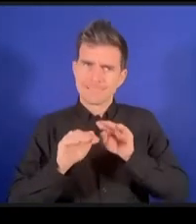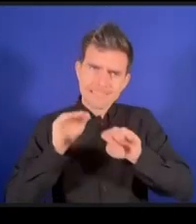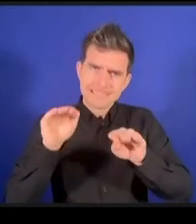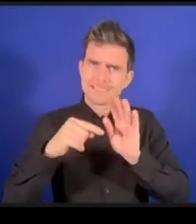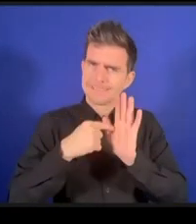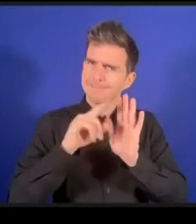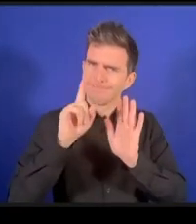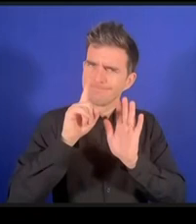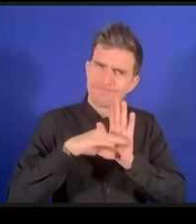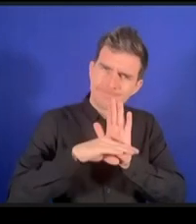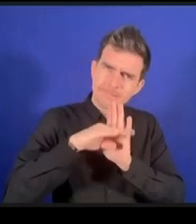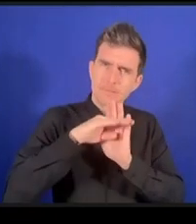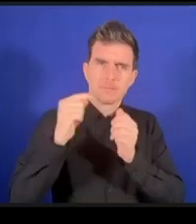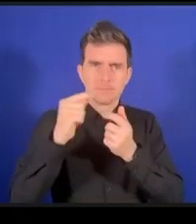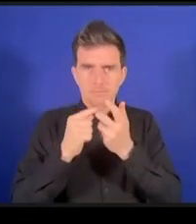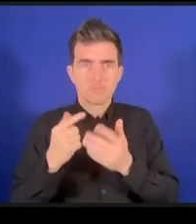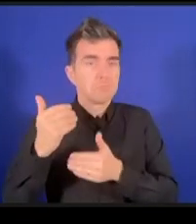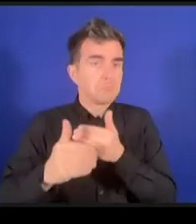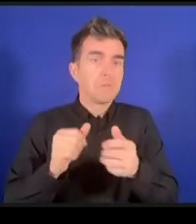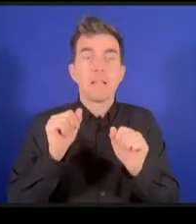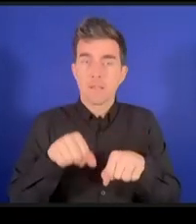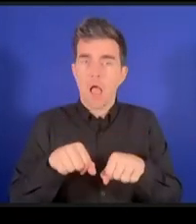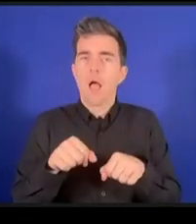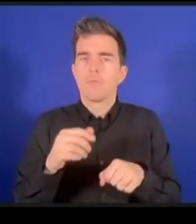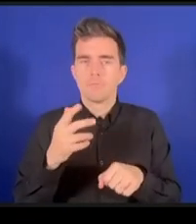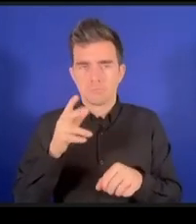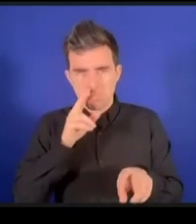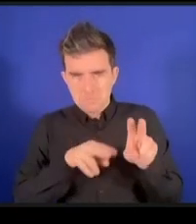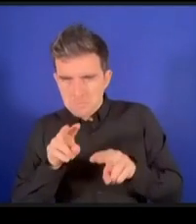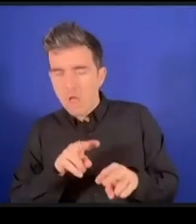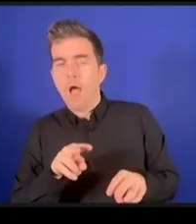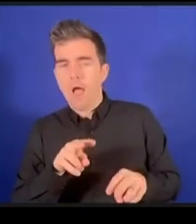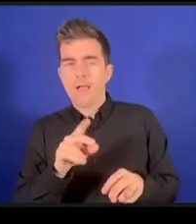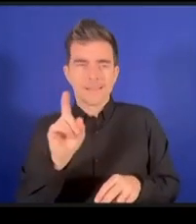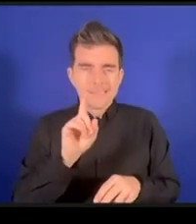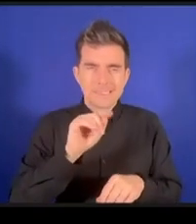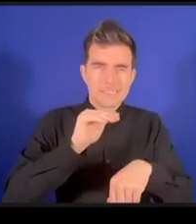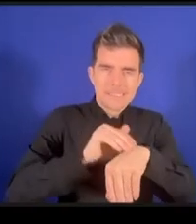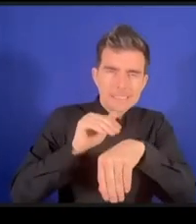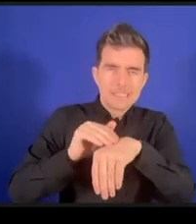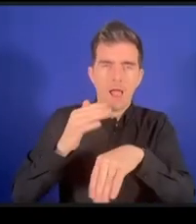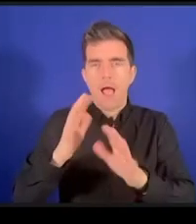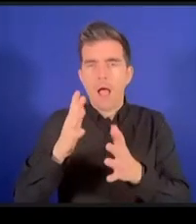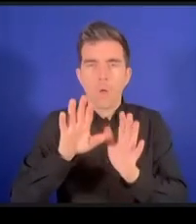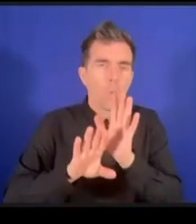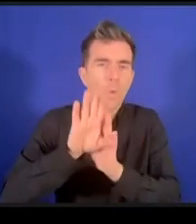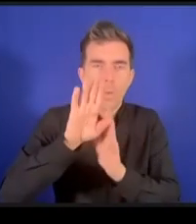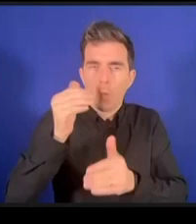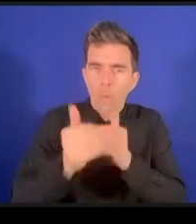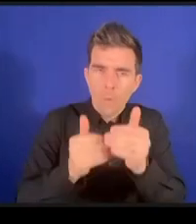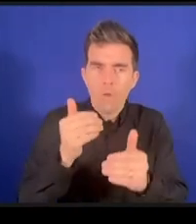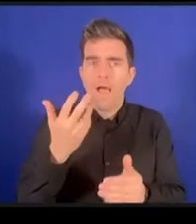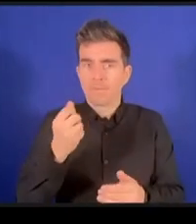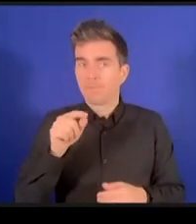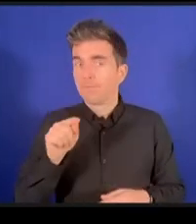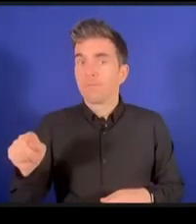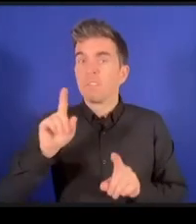определенные меры со стороны разработки создать определённые